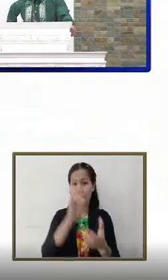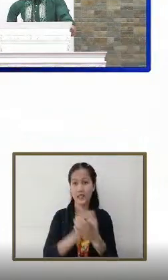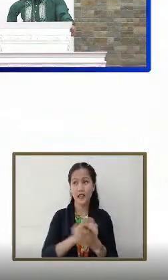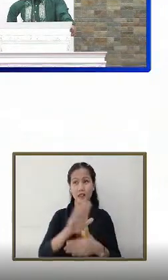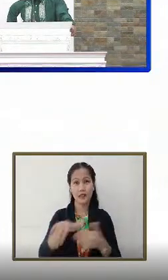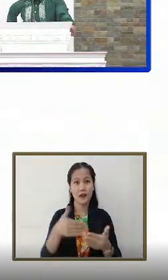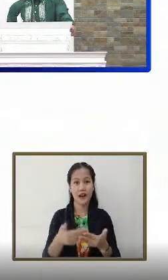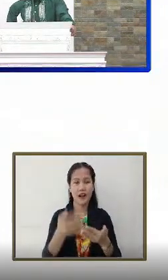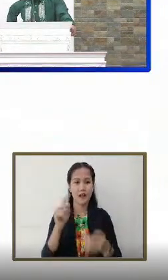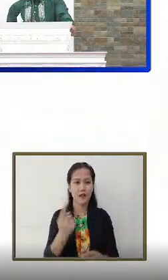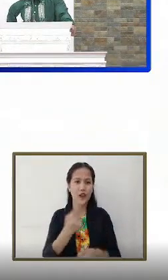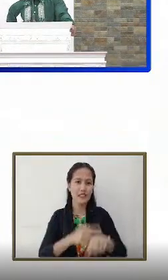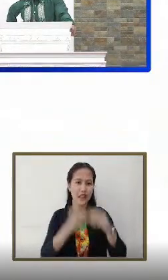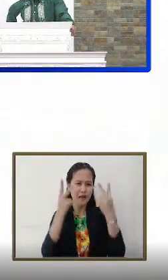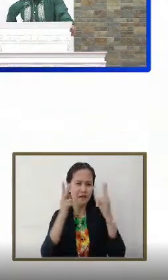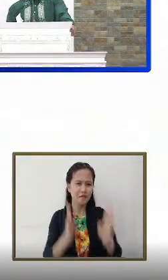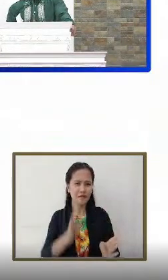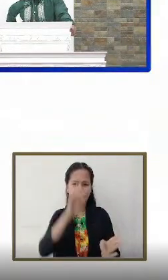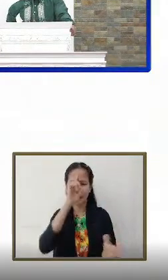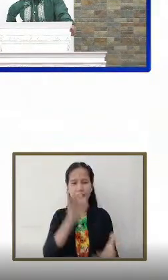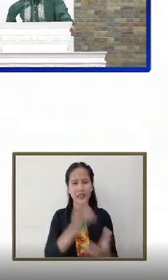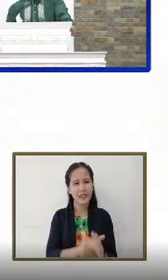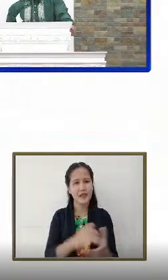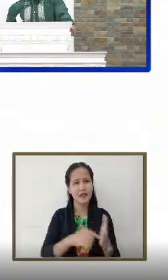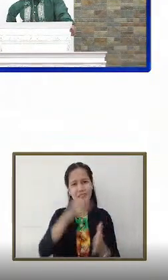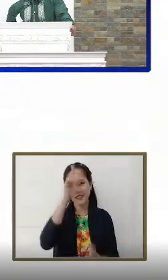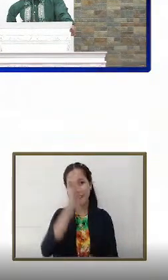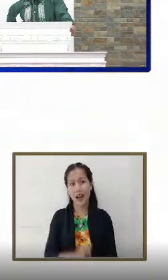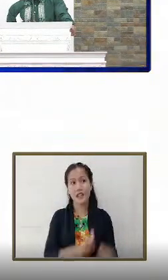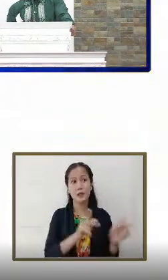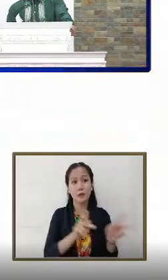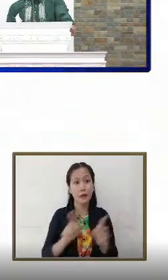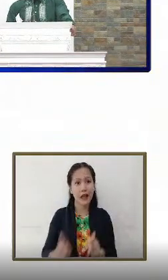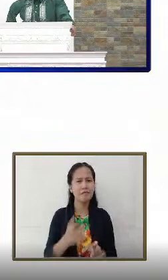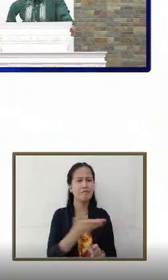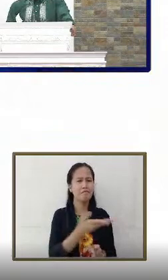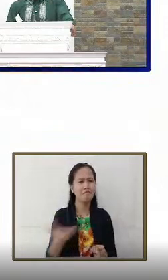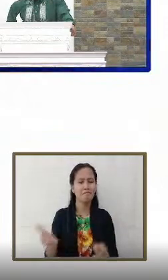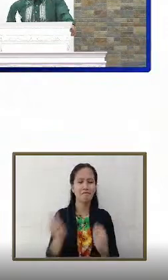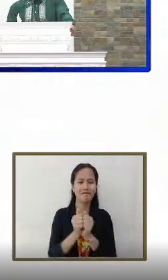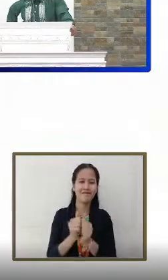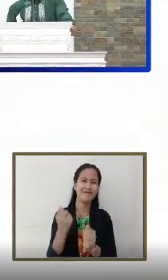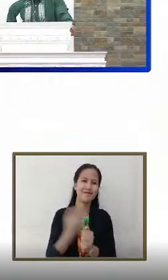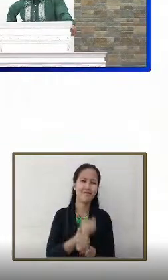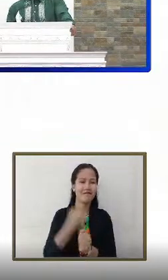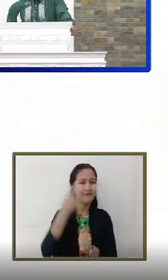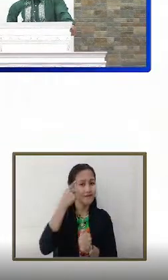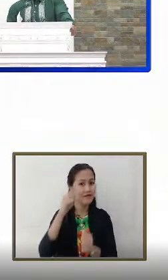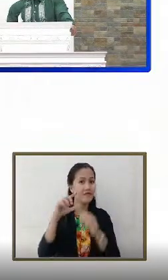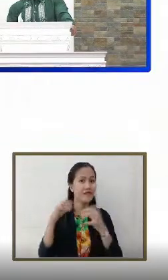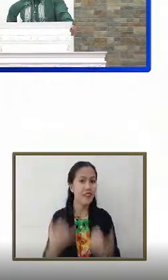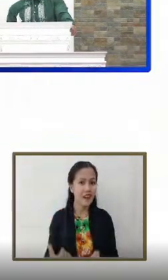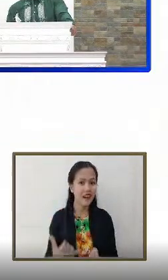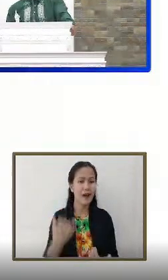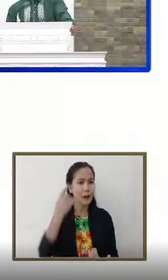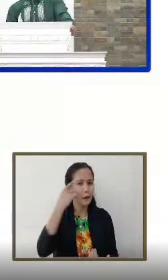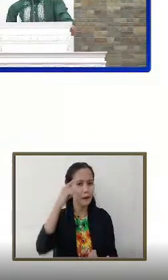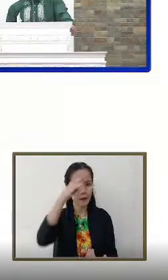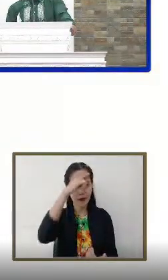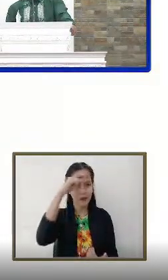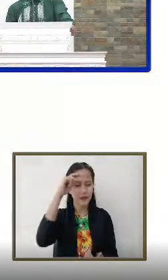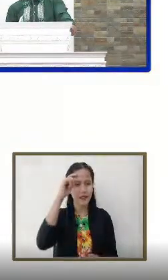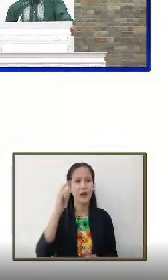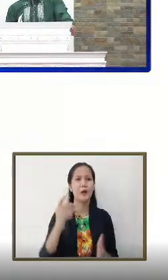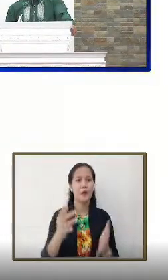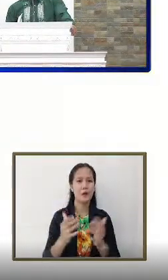we believe that it is God's plan for you to be with us tonight for our midweek service because He wants you to receive the blessing